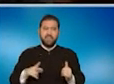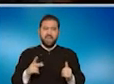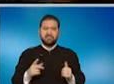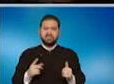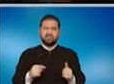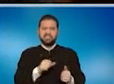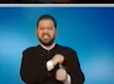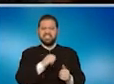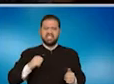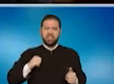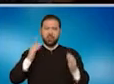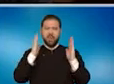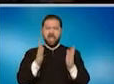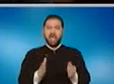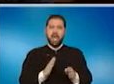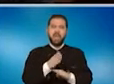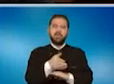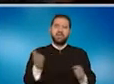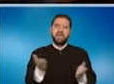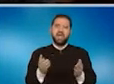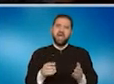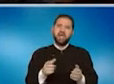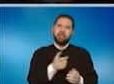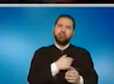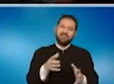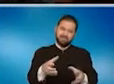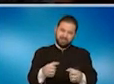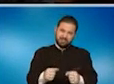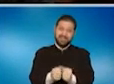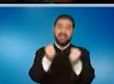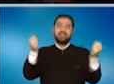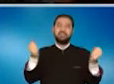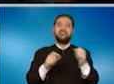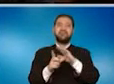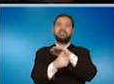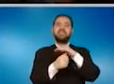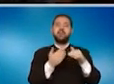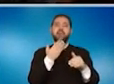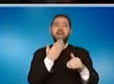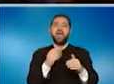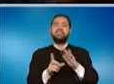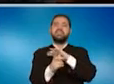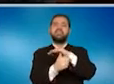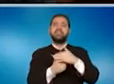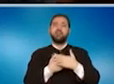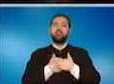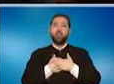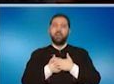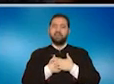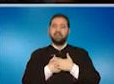Este singura cale prin care se iese din păcat, din răutate, din suferință, din moarte și din haos.